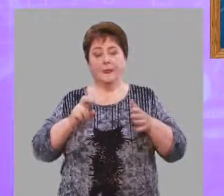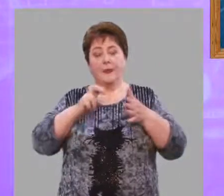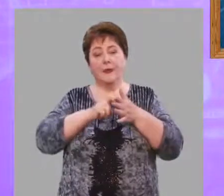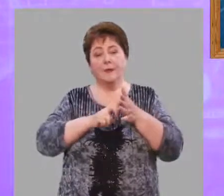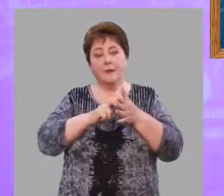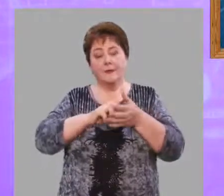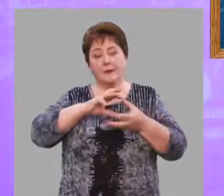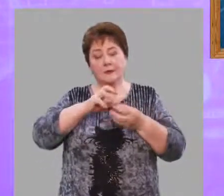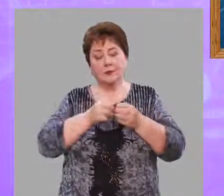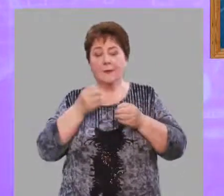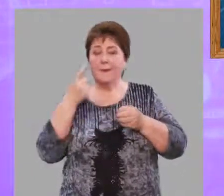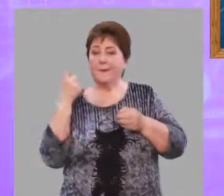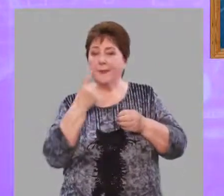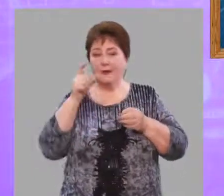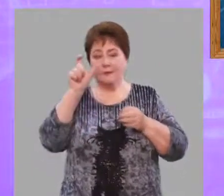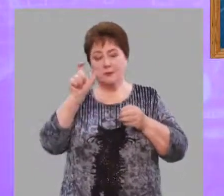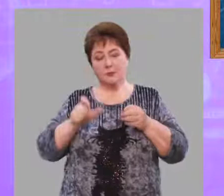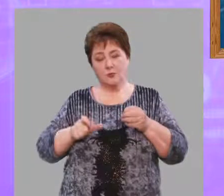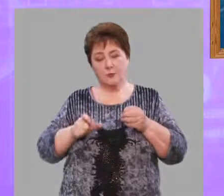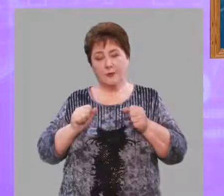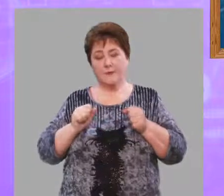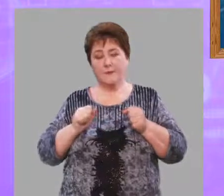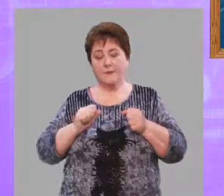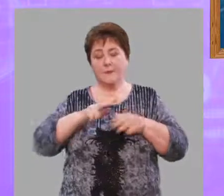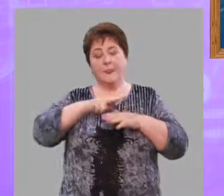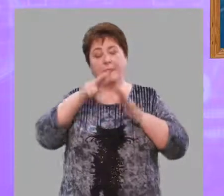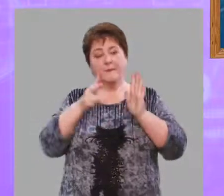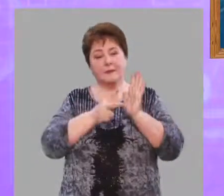Проверим результат первого столбика.